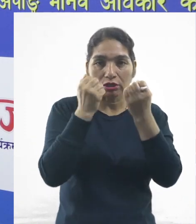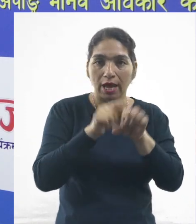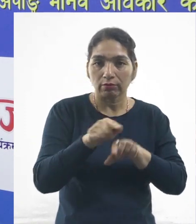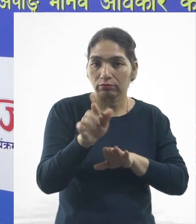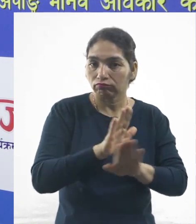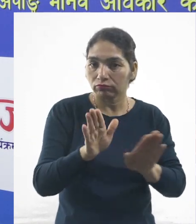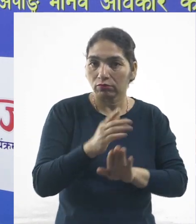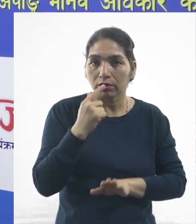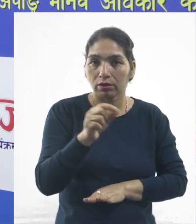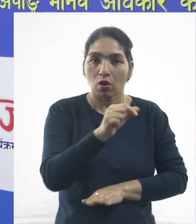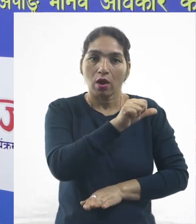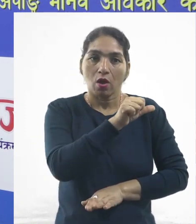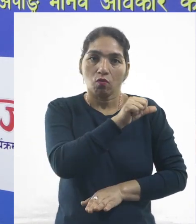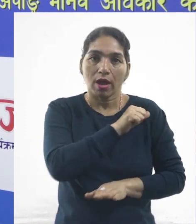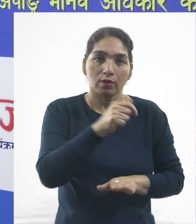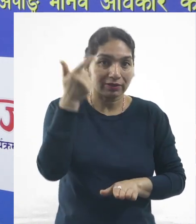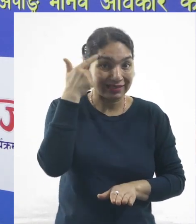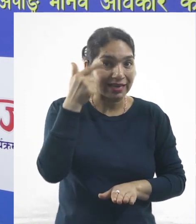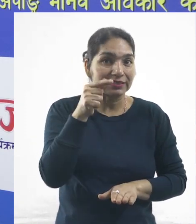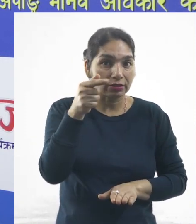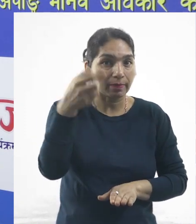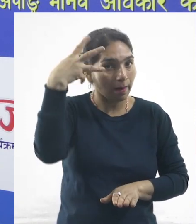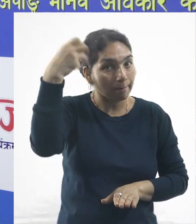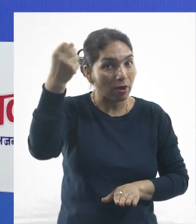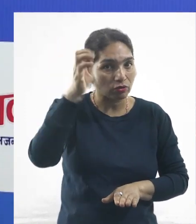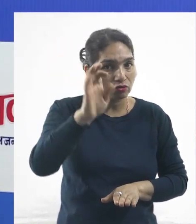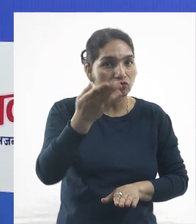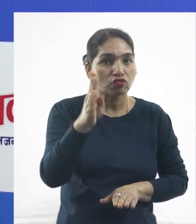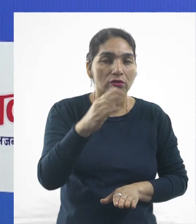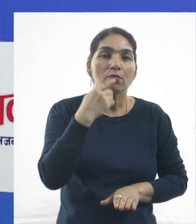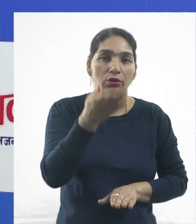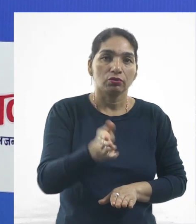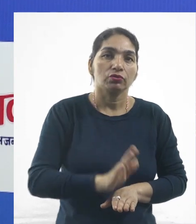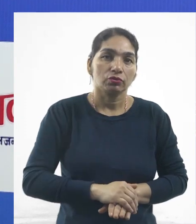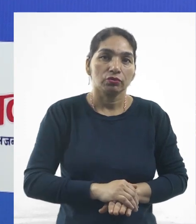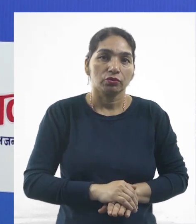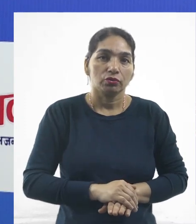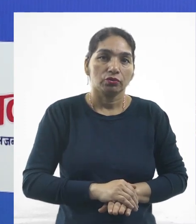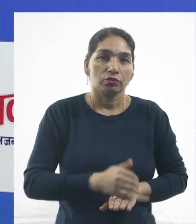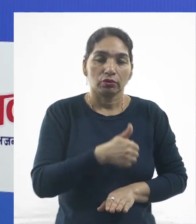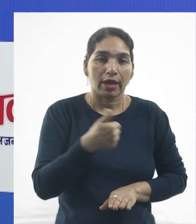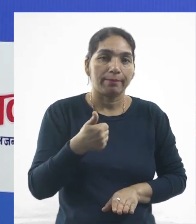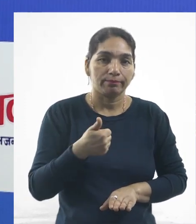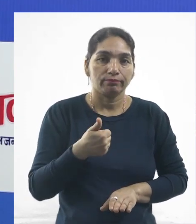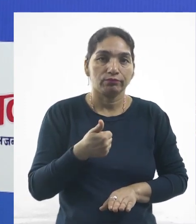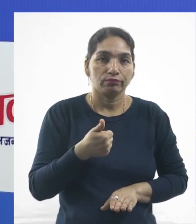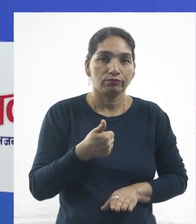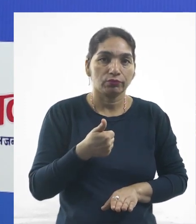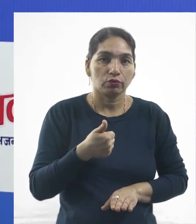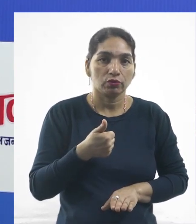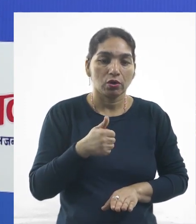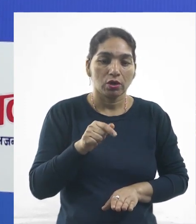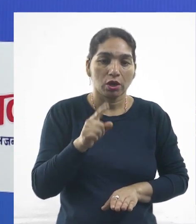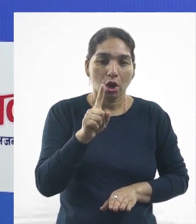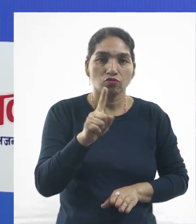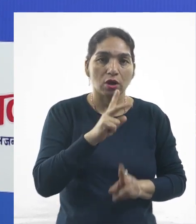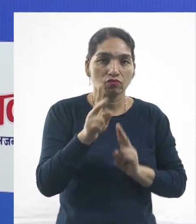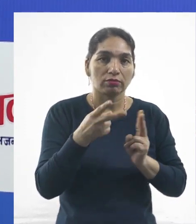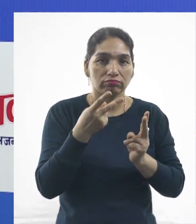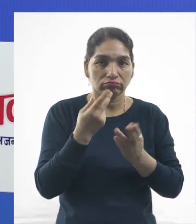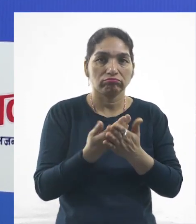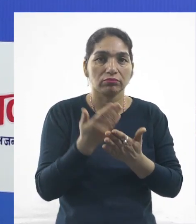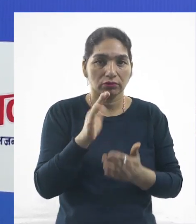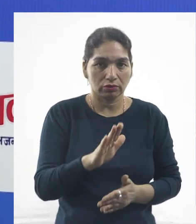भनेर उहाँको ज्ञान चाहिँ तपाईँहरूलाई बाँड्न सक्छ भन्ने कुरा चाहिँ मैले राखेको छु कस्तो राम्रो यो मेरो साहब यो एउटा कुरा चाहिँ अलिकति उठिरहेछ अब